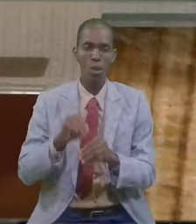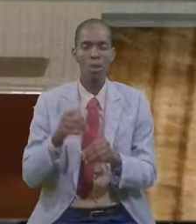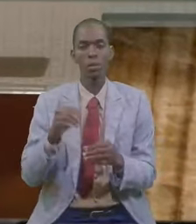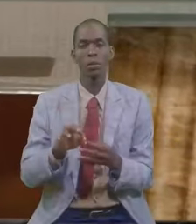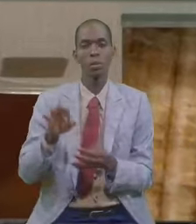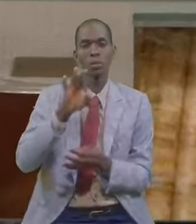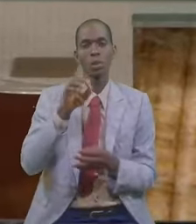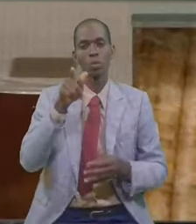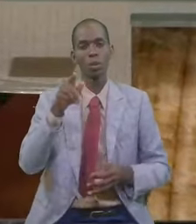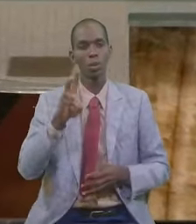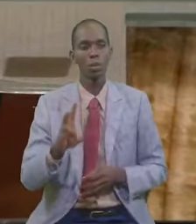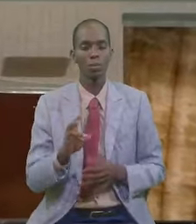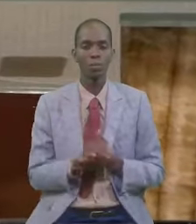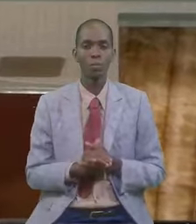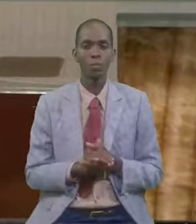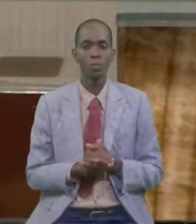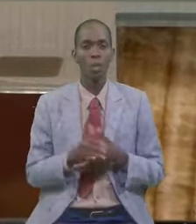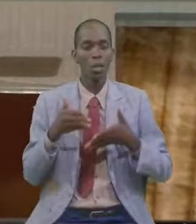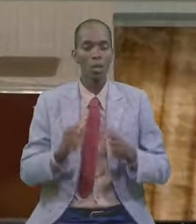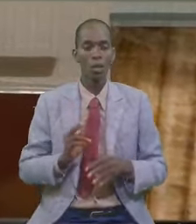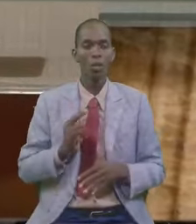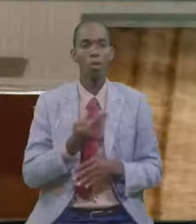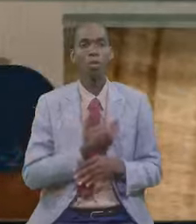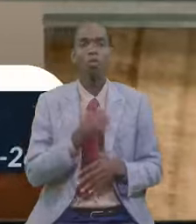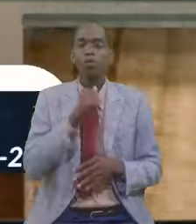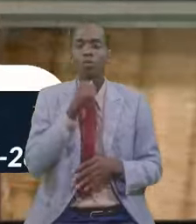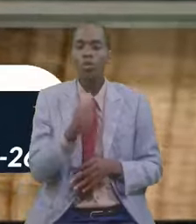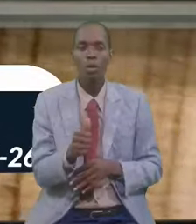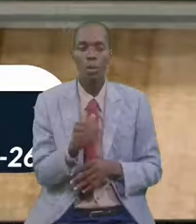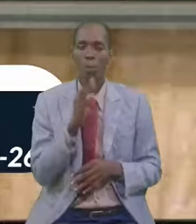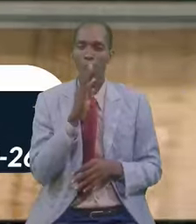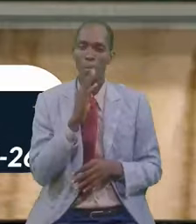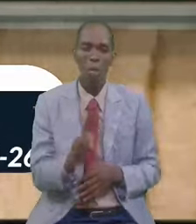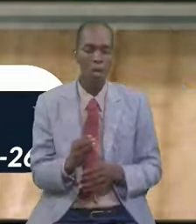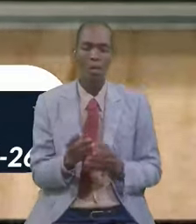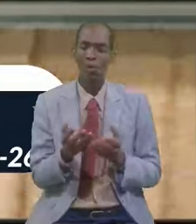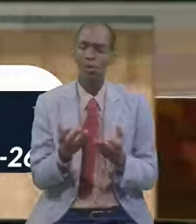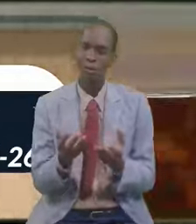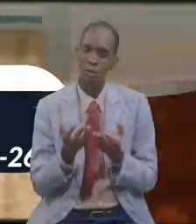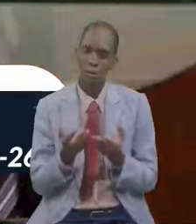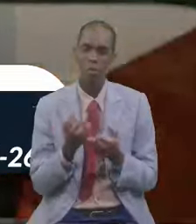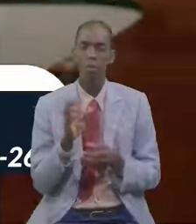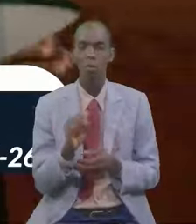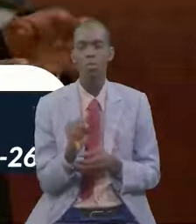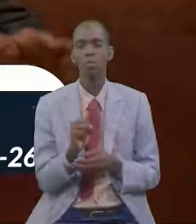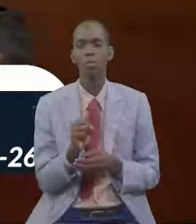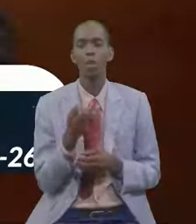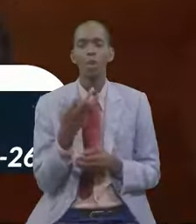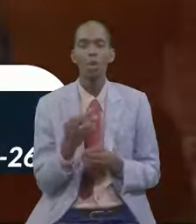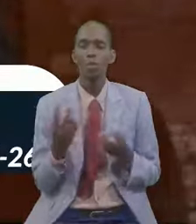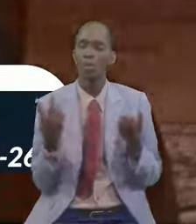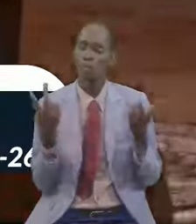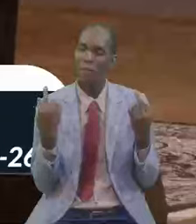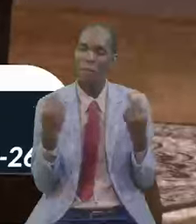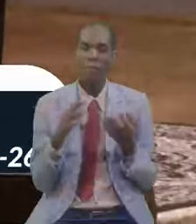Verset 26 dit, ne cherchons pas une vaine gloire